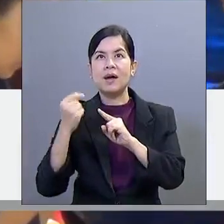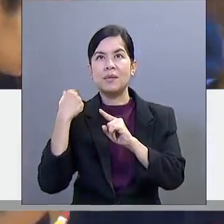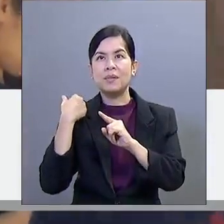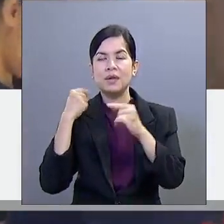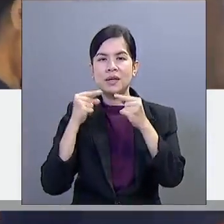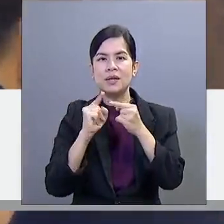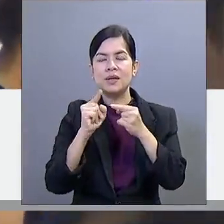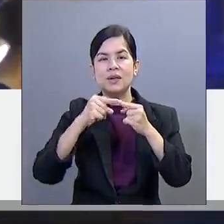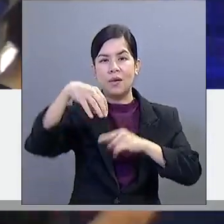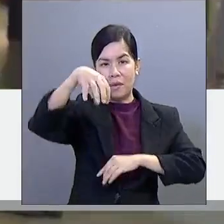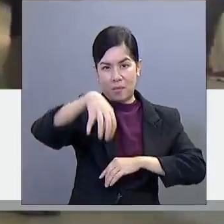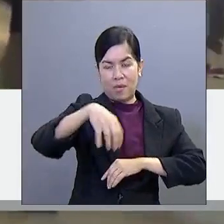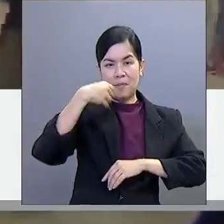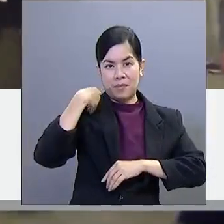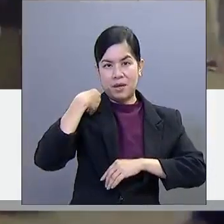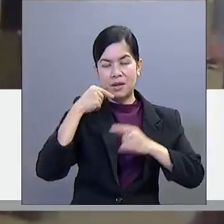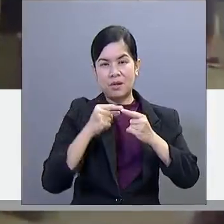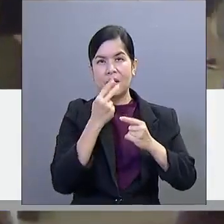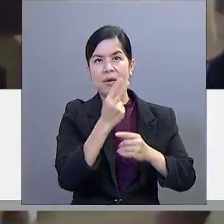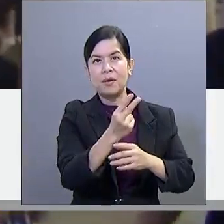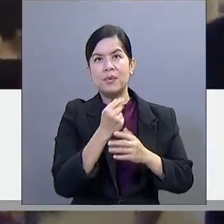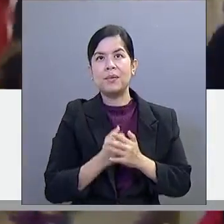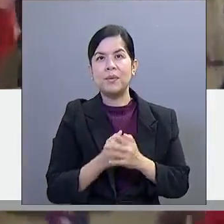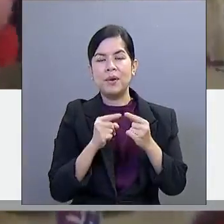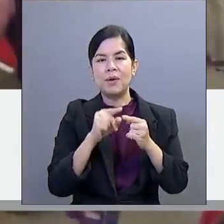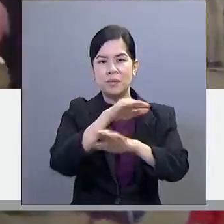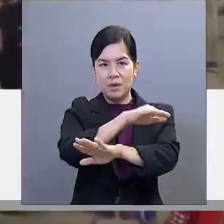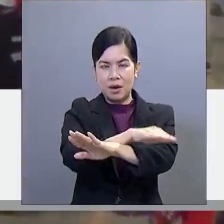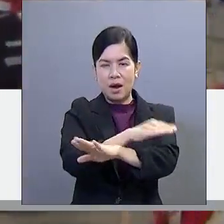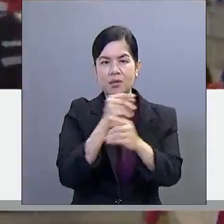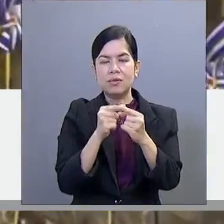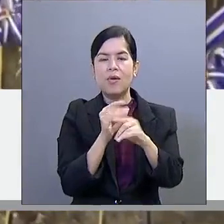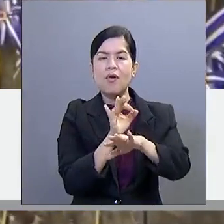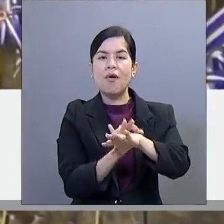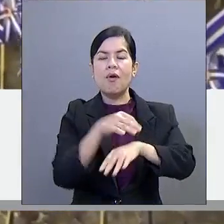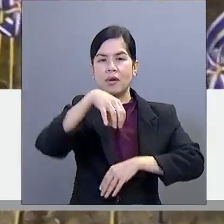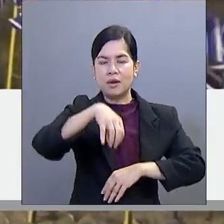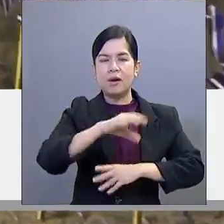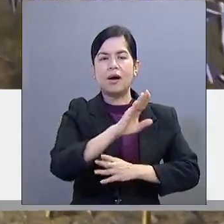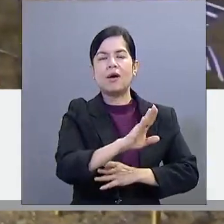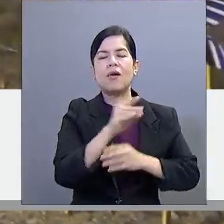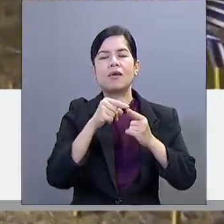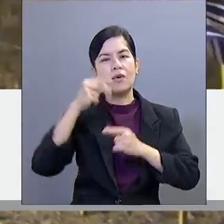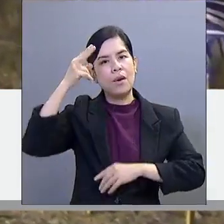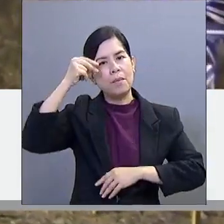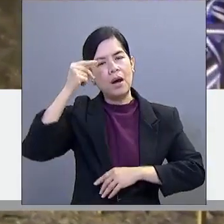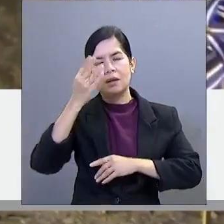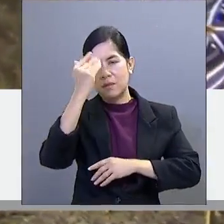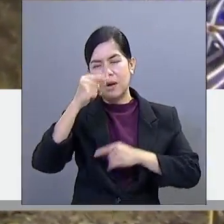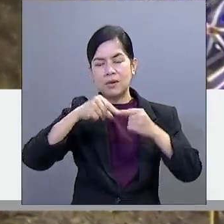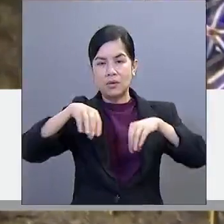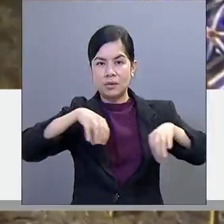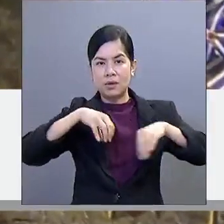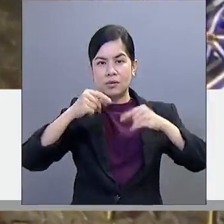ไว้บริเวณห่วงนครและสวนสาธารณะห้าแยกหอนาฬิกาอำเภอเมืองลำปางเนื่องในการเฉลิมฉลองปีใหม่นคร